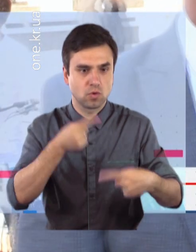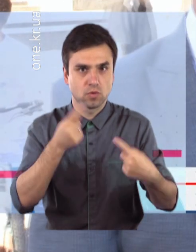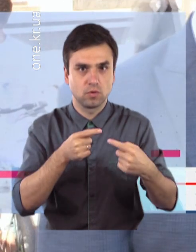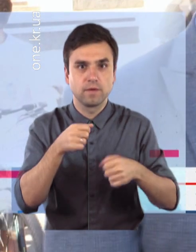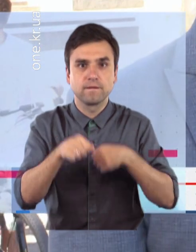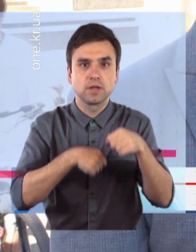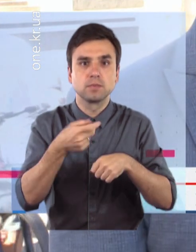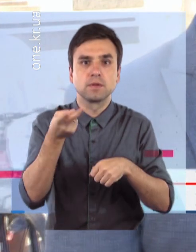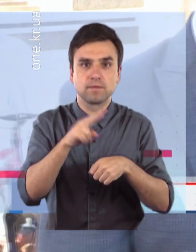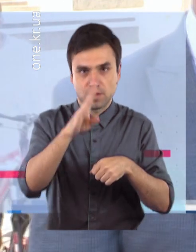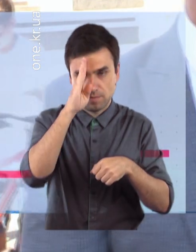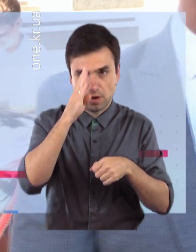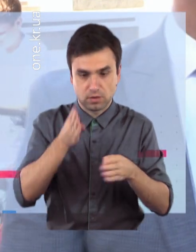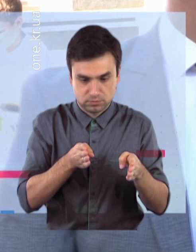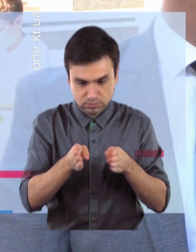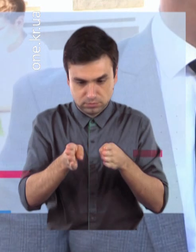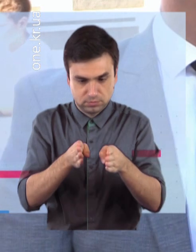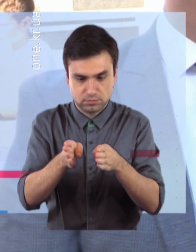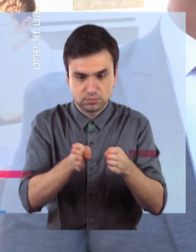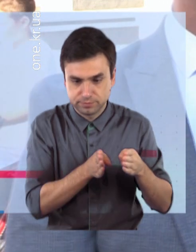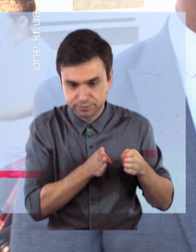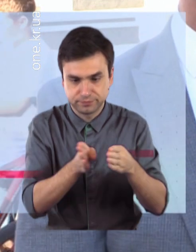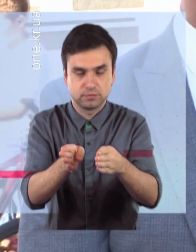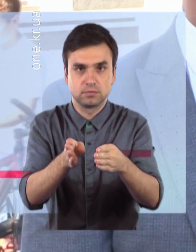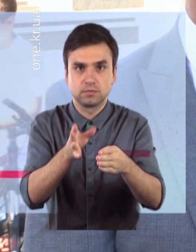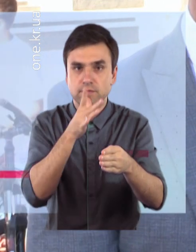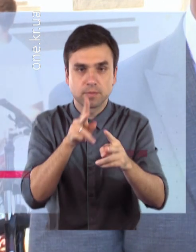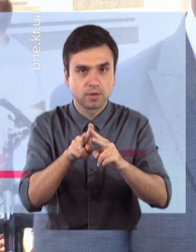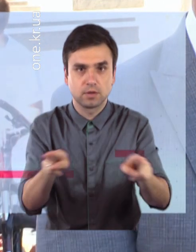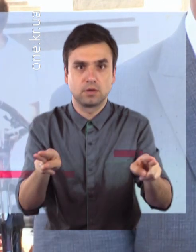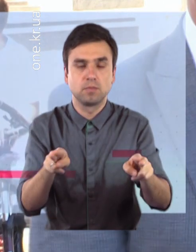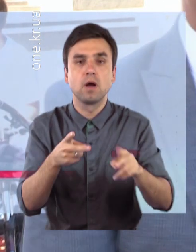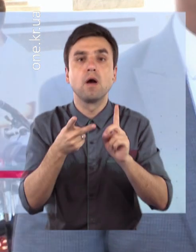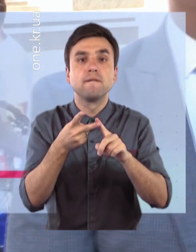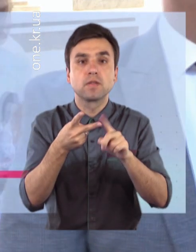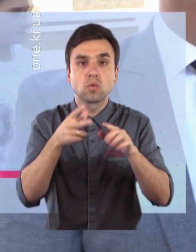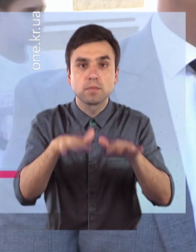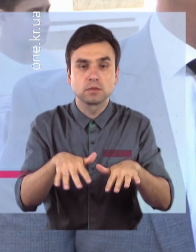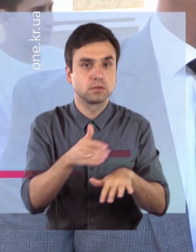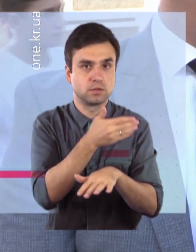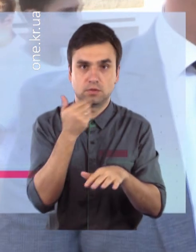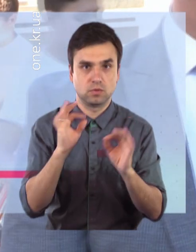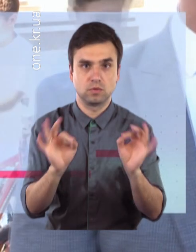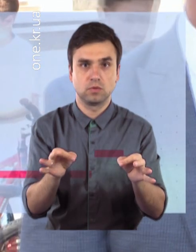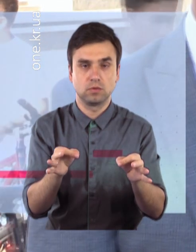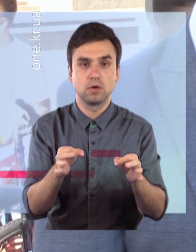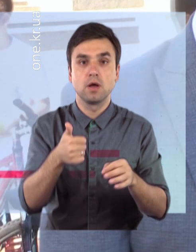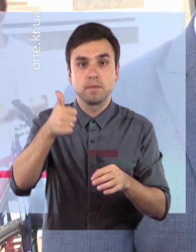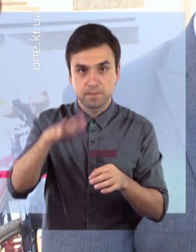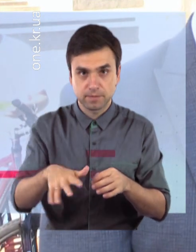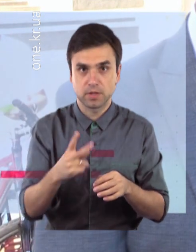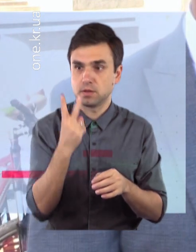спірним, дуже жарким, тому що сьогодні по ітогам фінішу не було у нас сьогодні другого